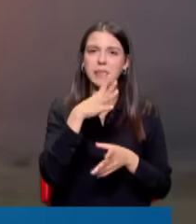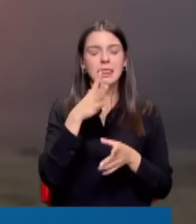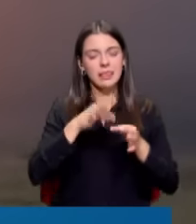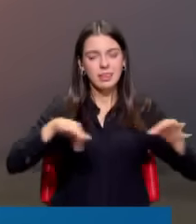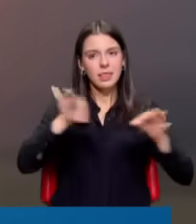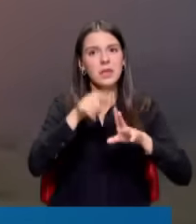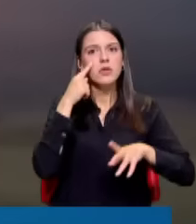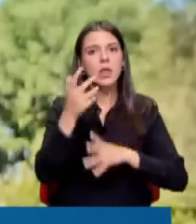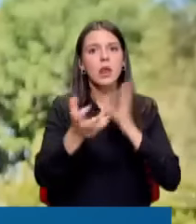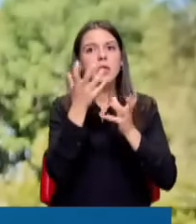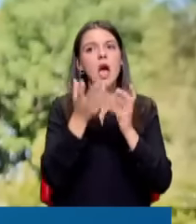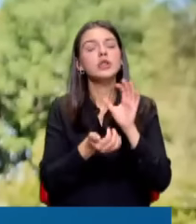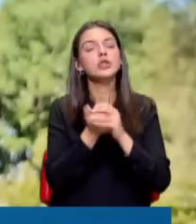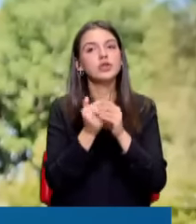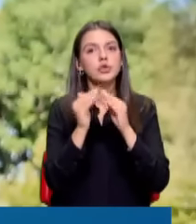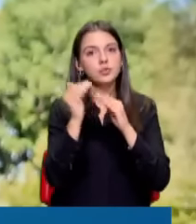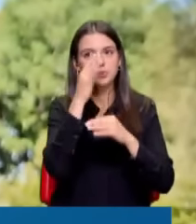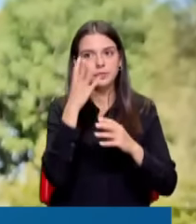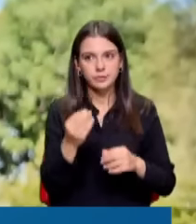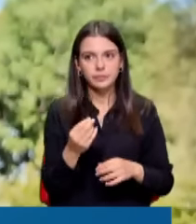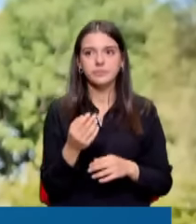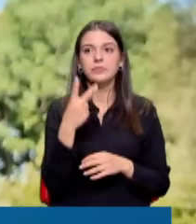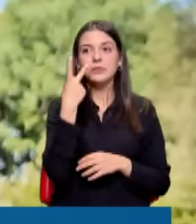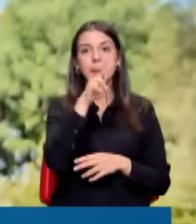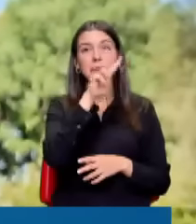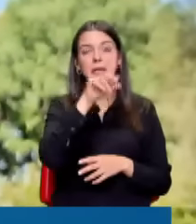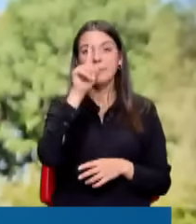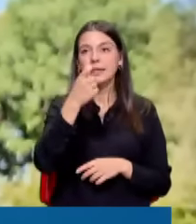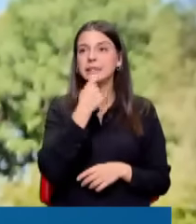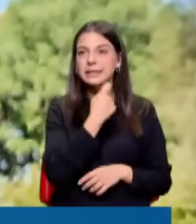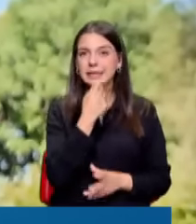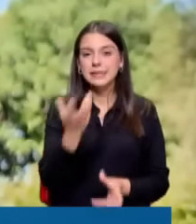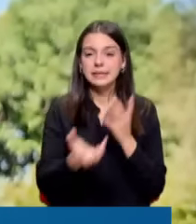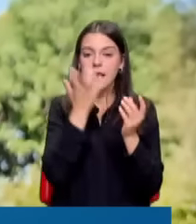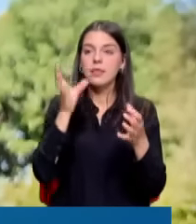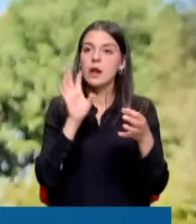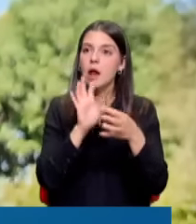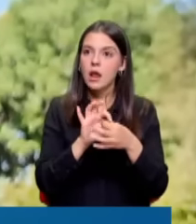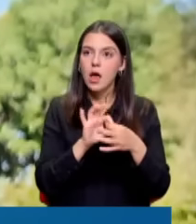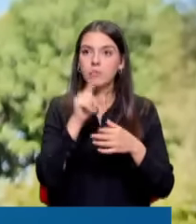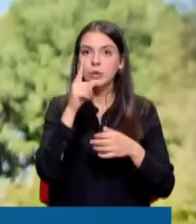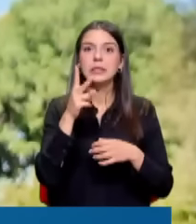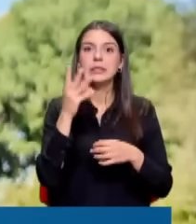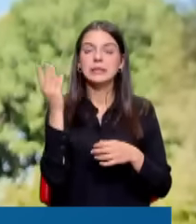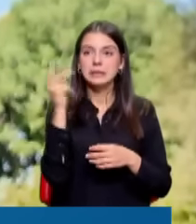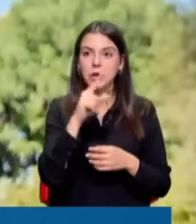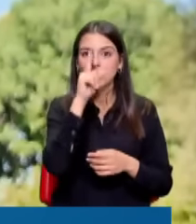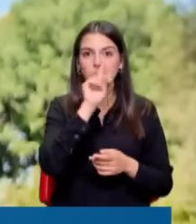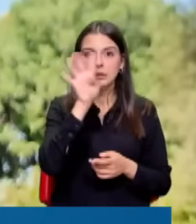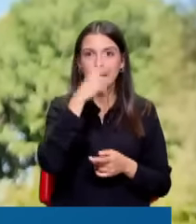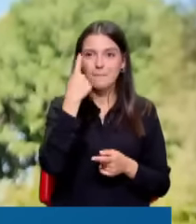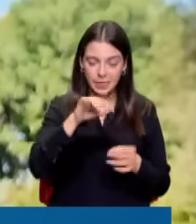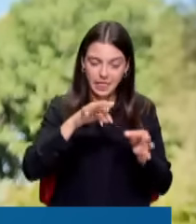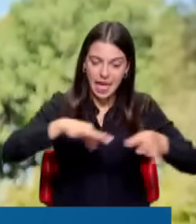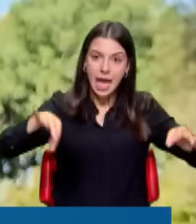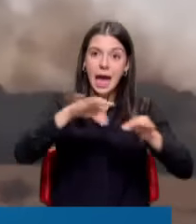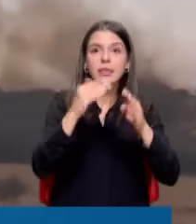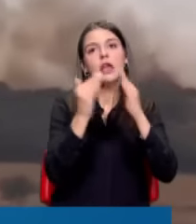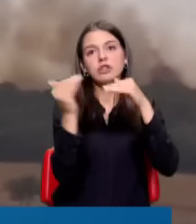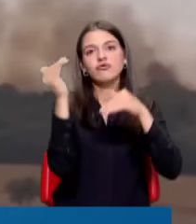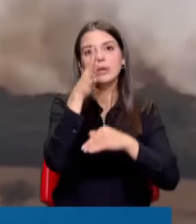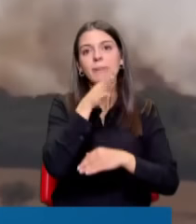bu rakamların üzerinde de olabiliyor. Yıl dönümünü yaşadığımız 2021 yılı yangınları itibariyle bu sayı biliyorsunuz 140 bin hektar civarına